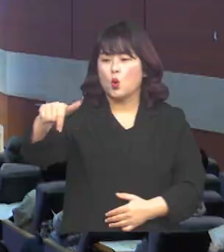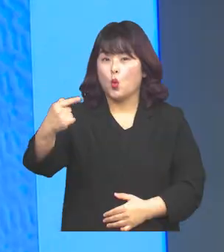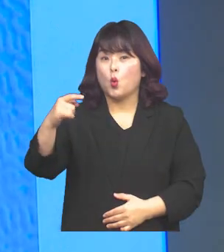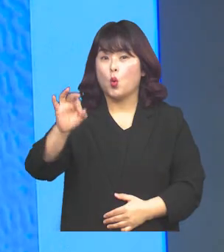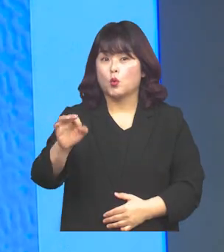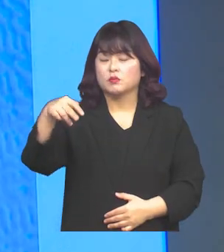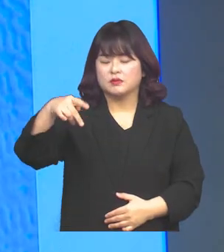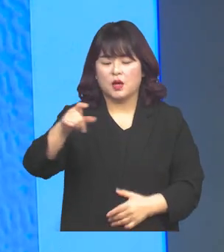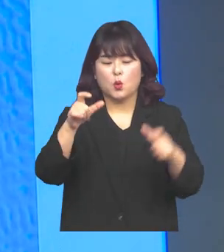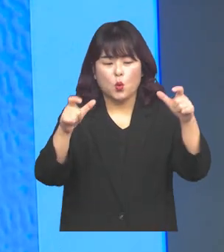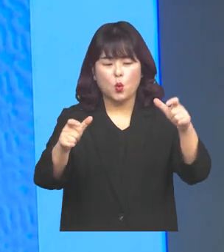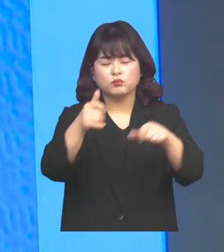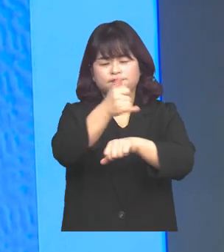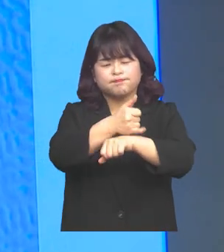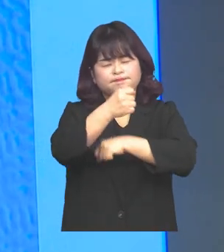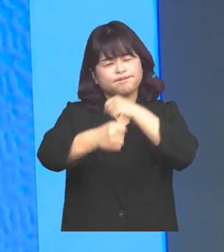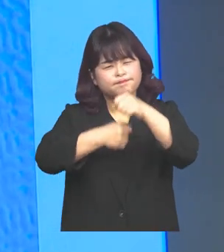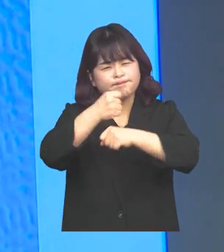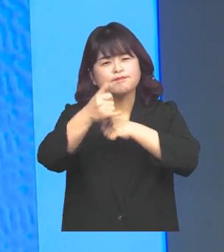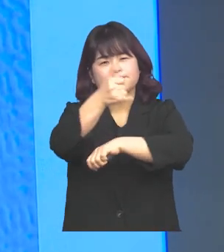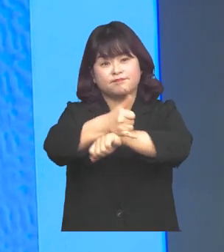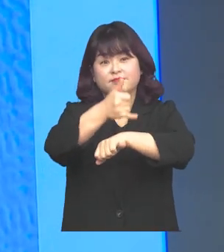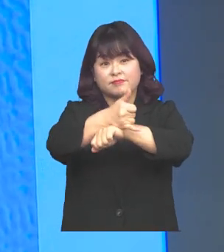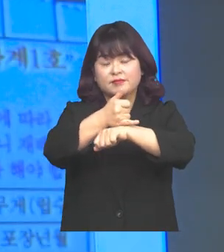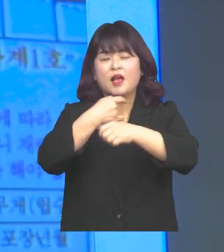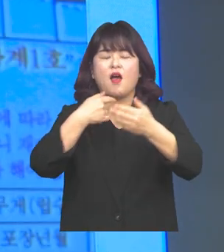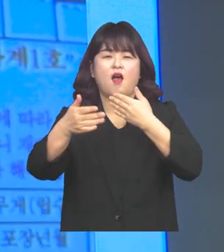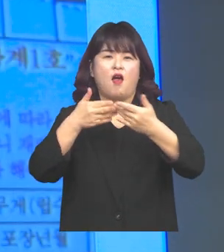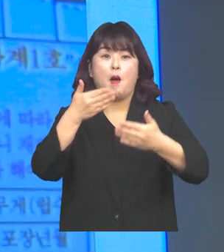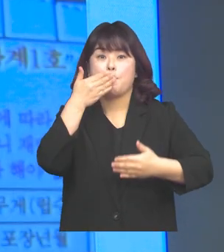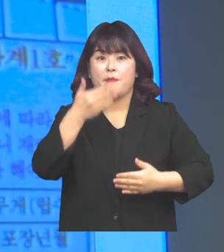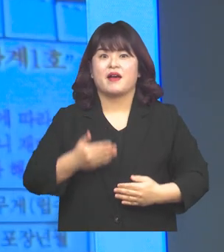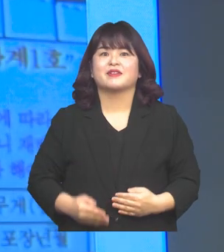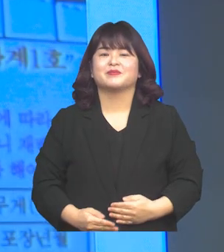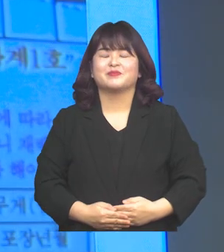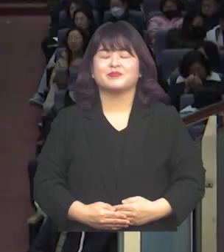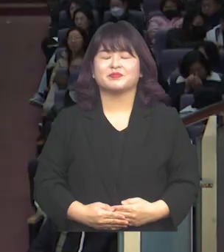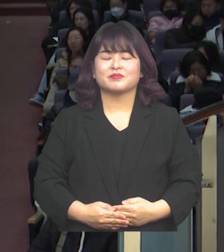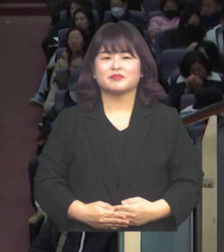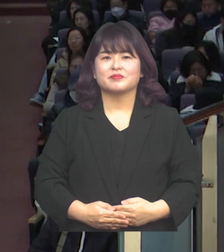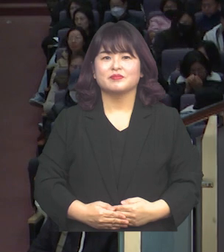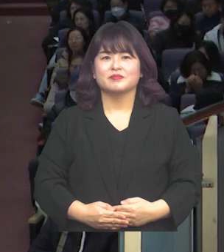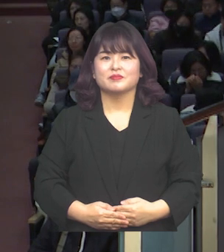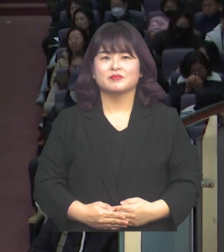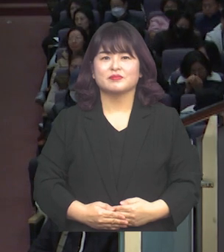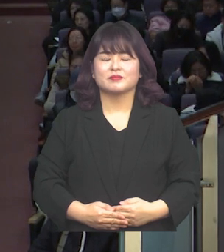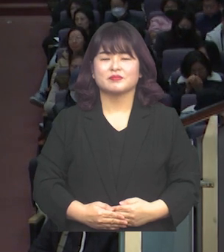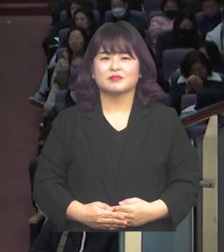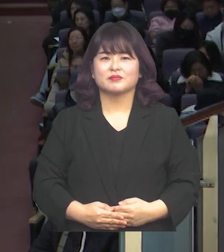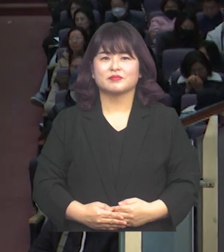공세동에 위치한 시민농장에서 자유롭게 텃밭을 일구며 도시농업을 체험할 수 있습니다.